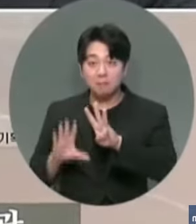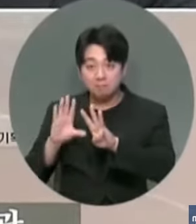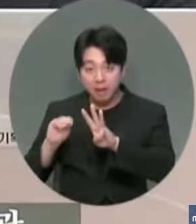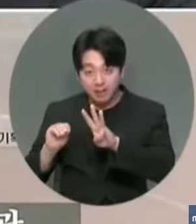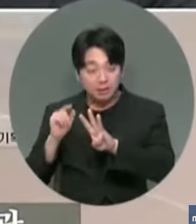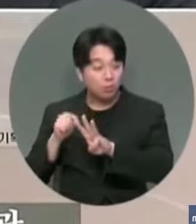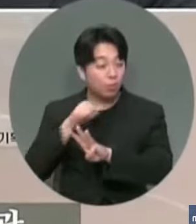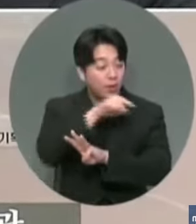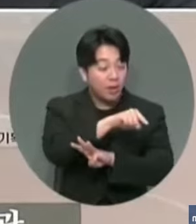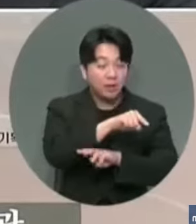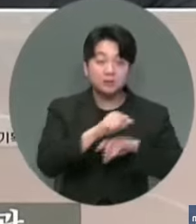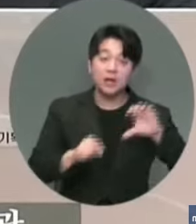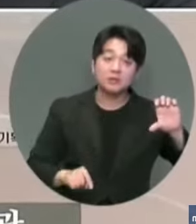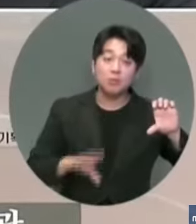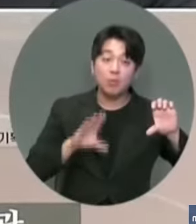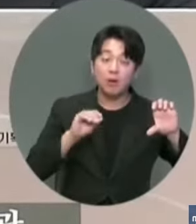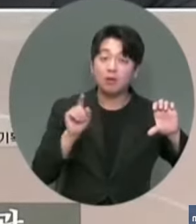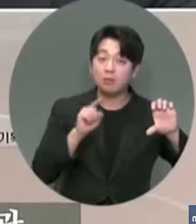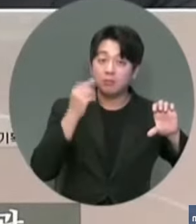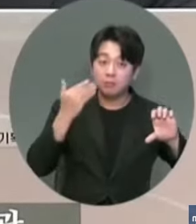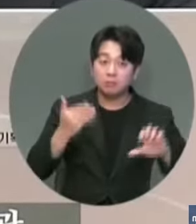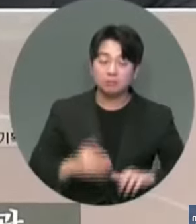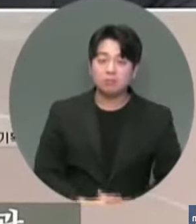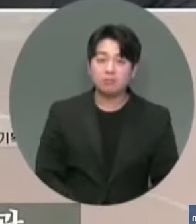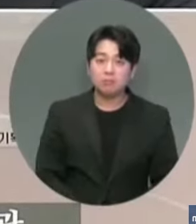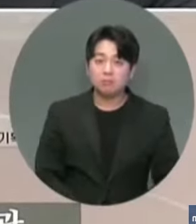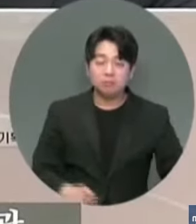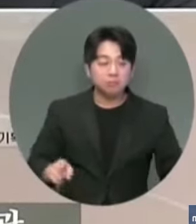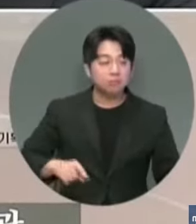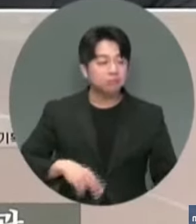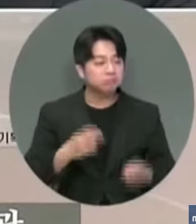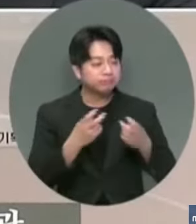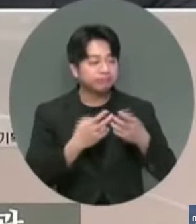그랬더니 어떤 방식으로든 없애기만 하면 된답니다.